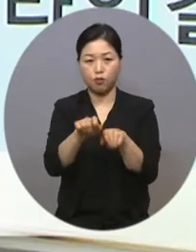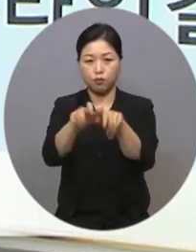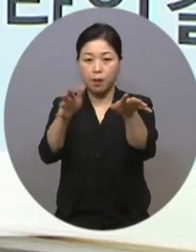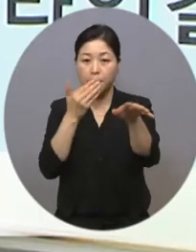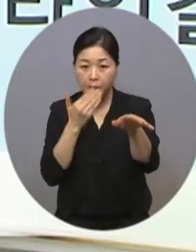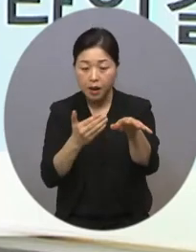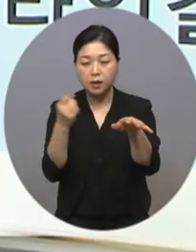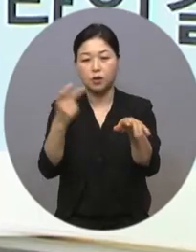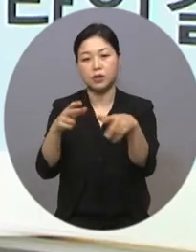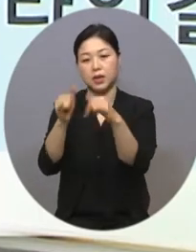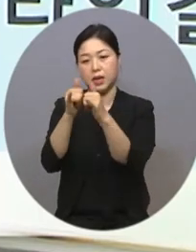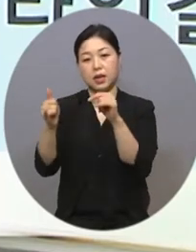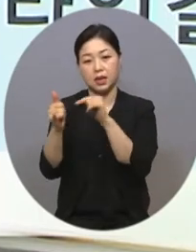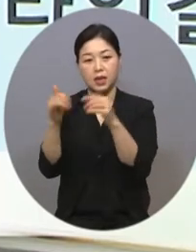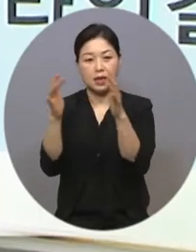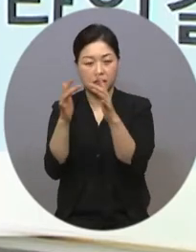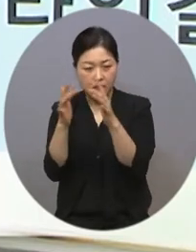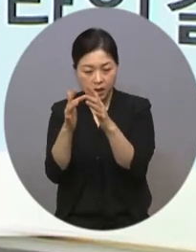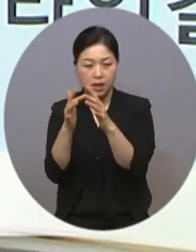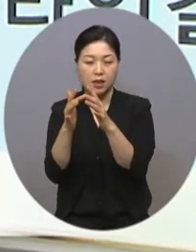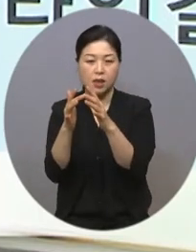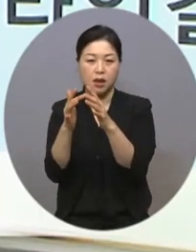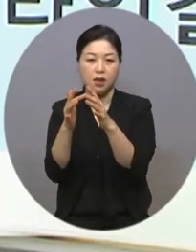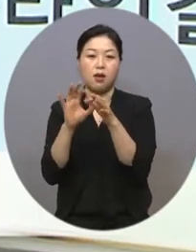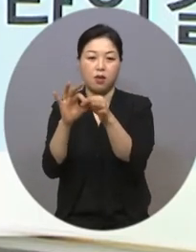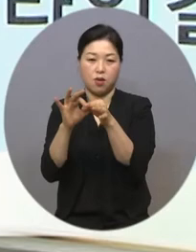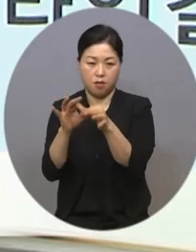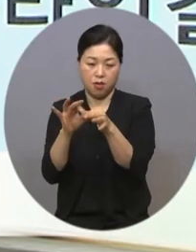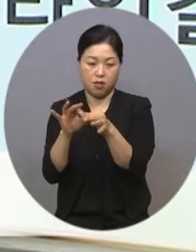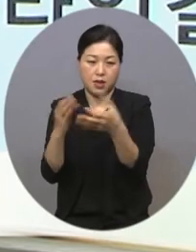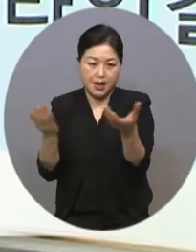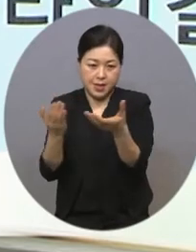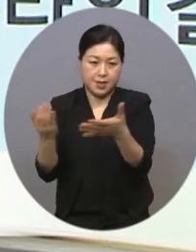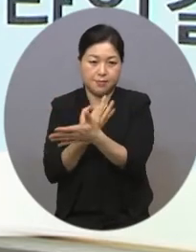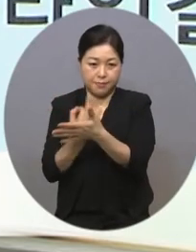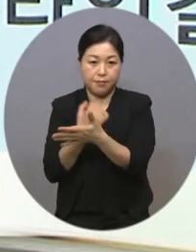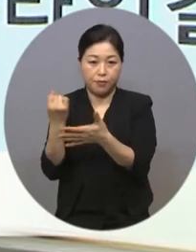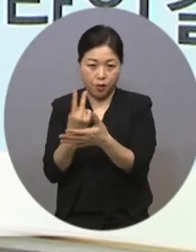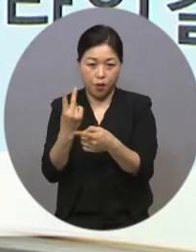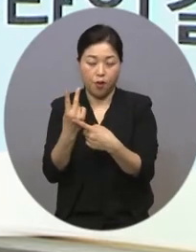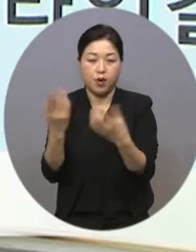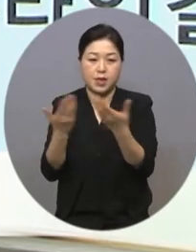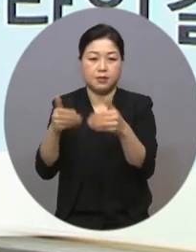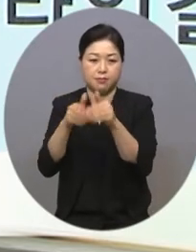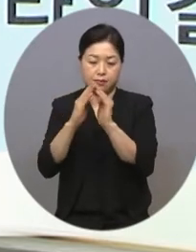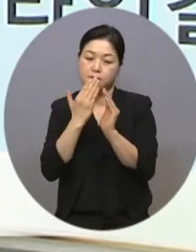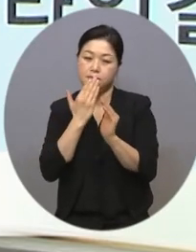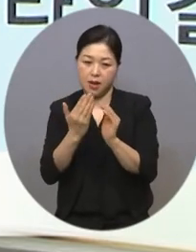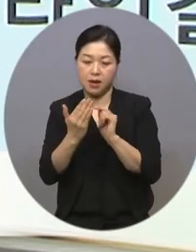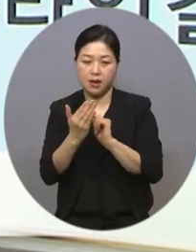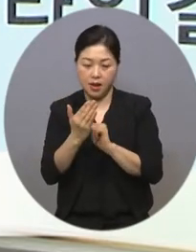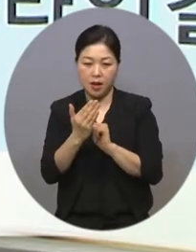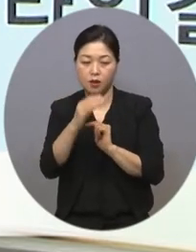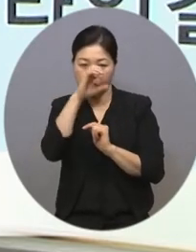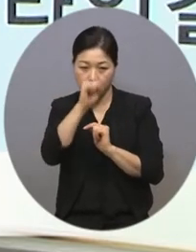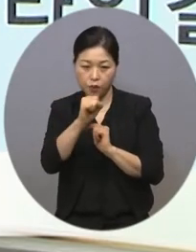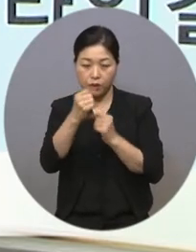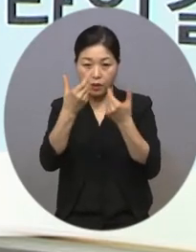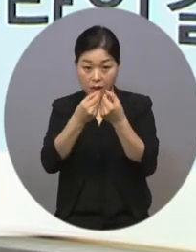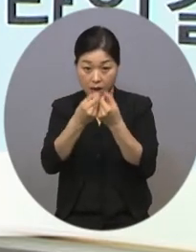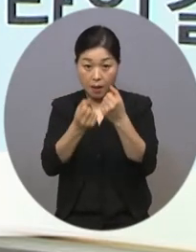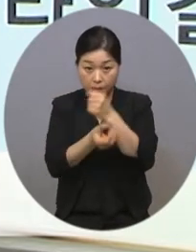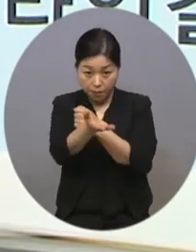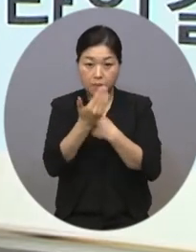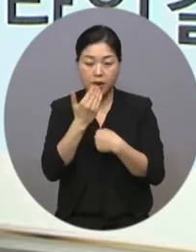이걸 통해서 이제 장애인들이 어떤 어 온라인 7 창업의 하나의 시범이 되지 않을까 이렇게